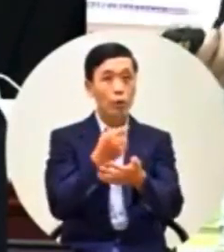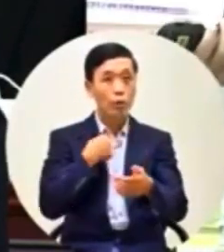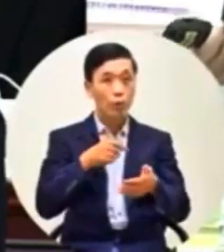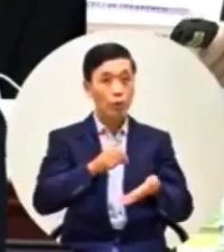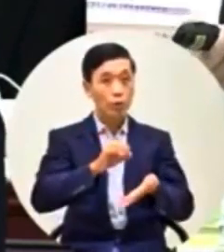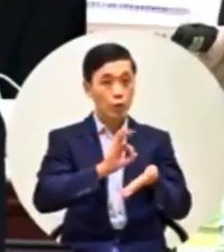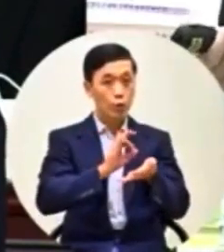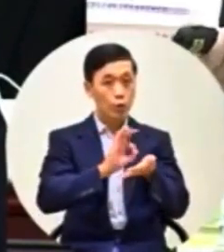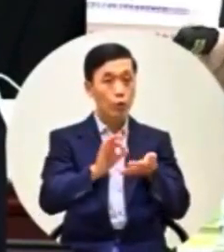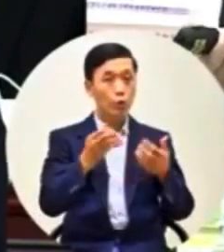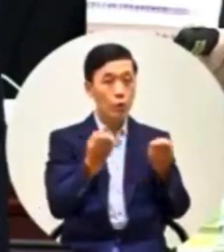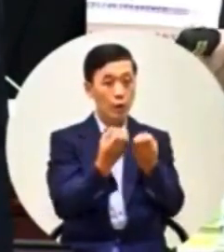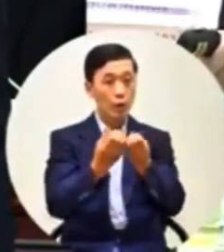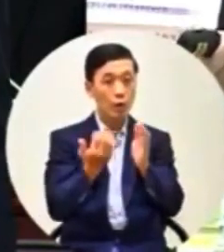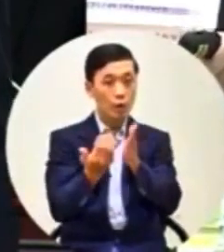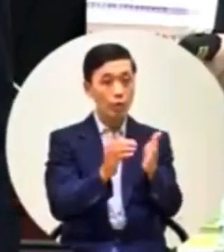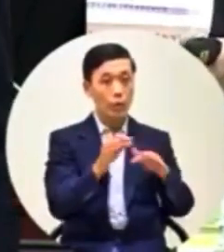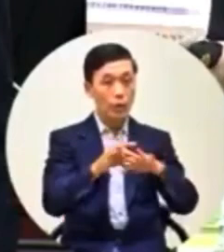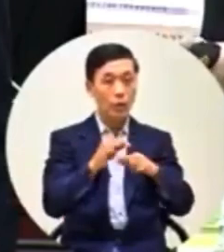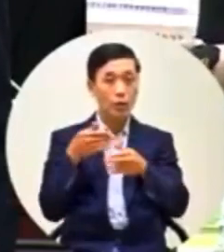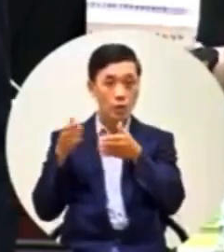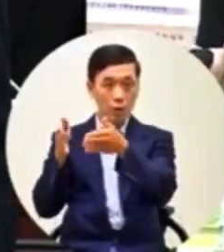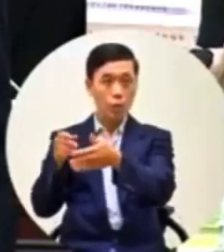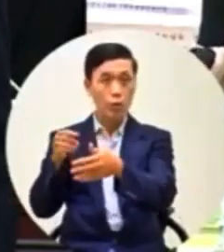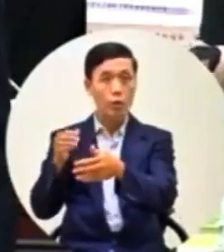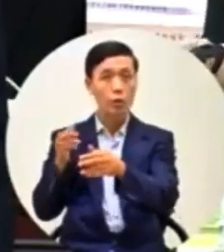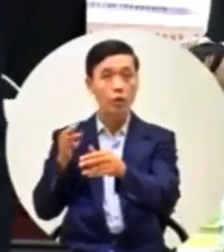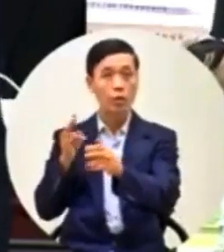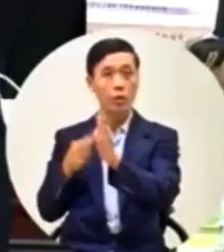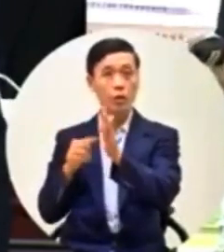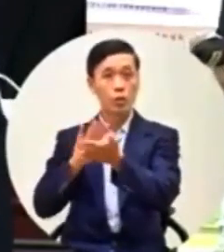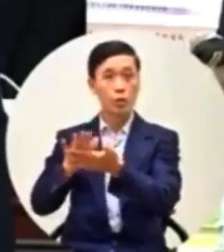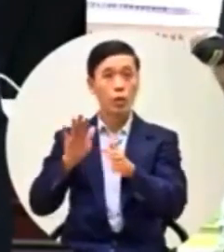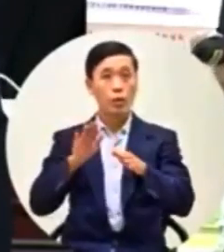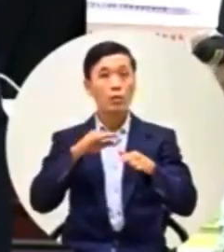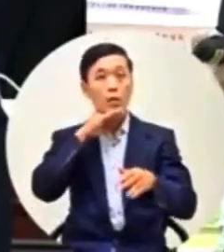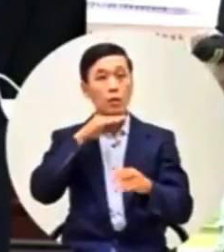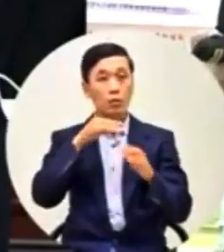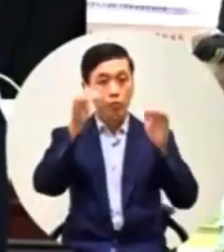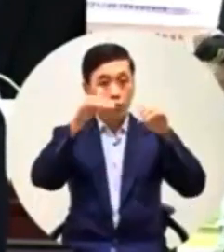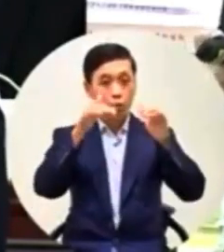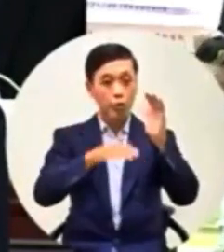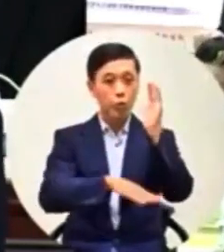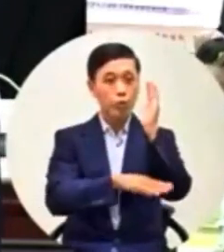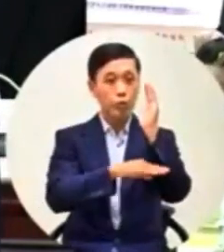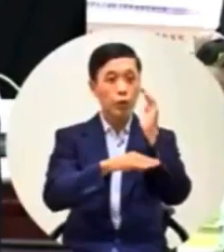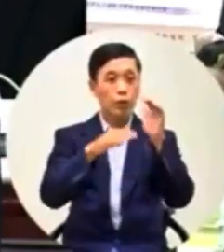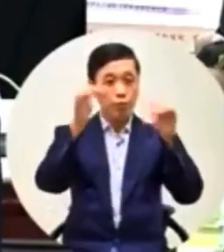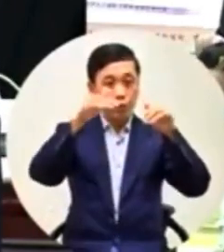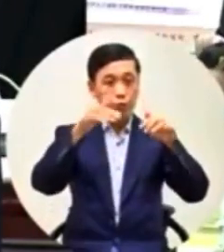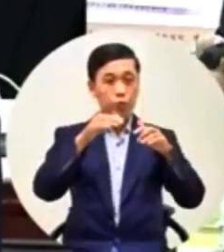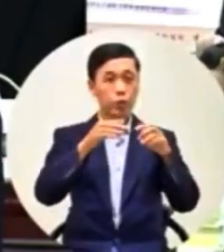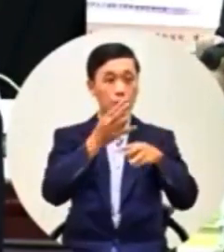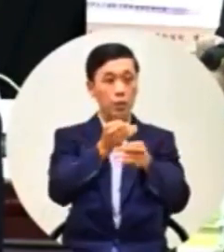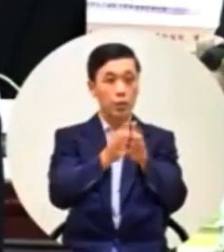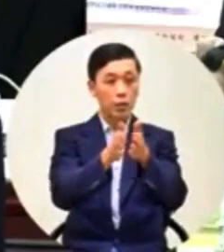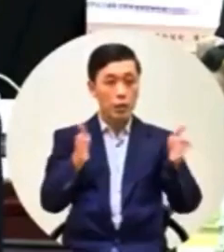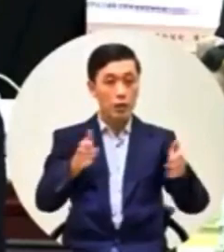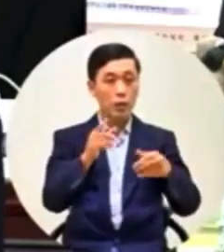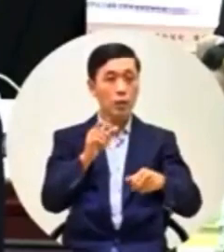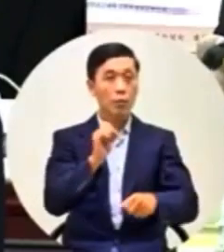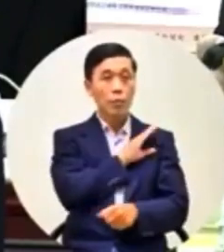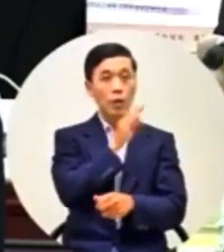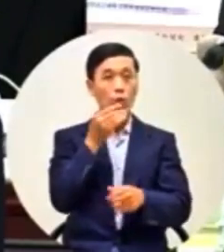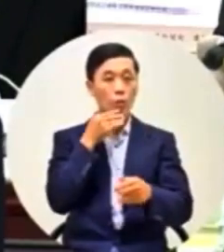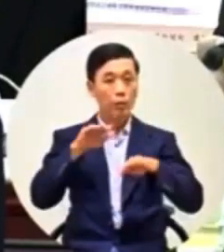假如有所不足哈，因为现在汛期结束之后，我们马上应该就可以来施工，进场施